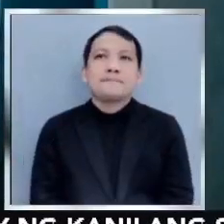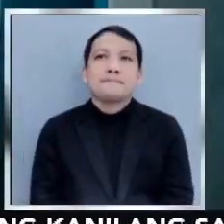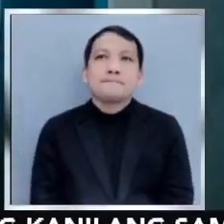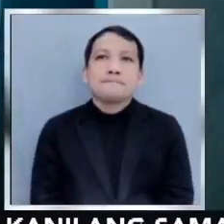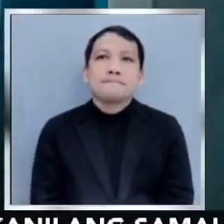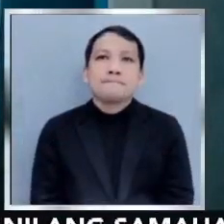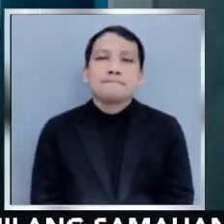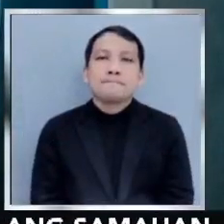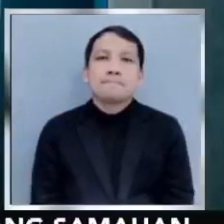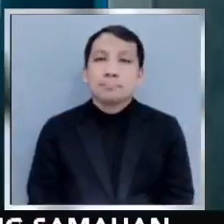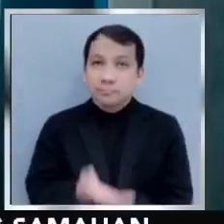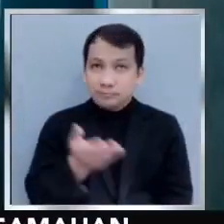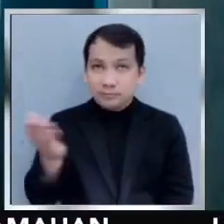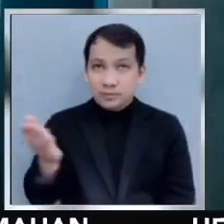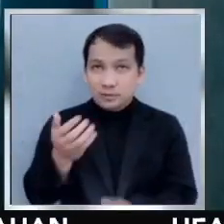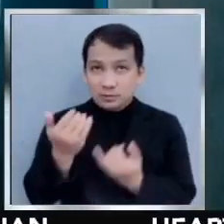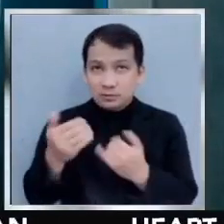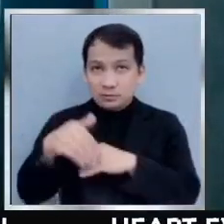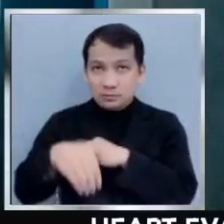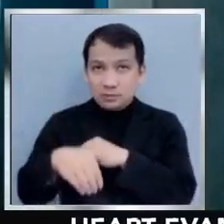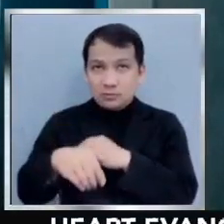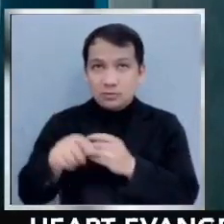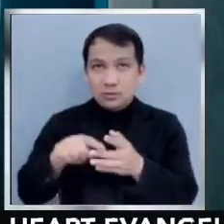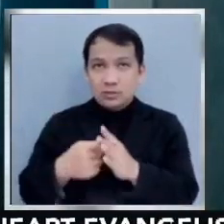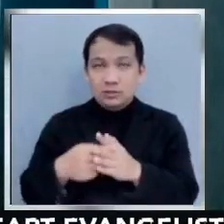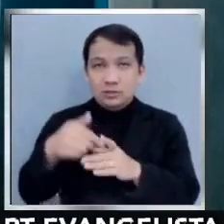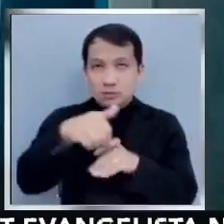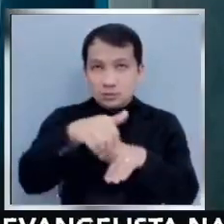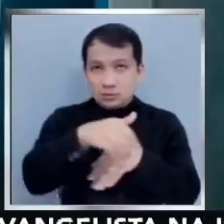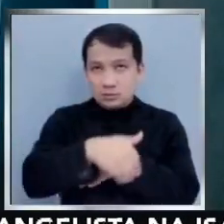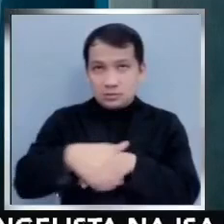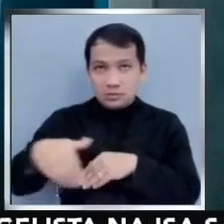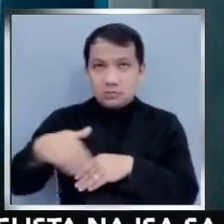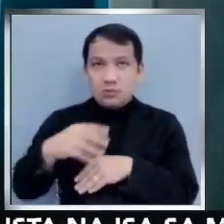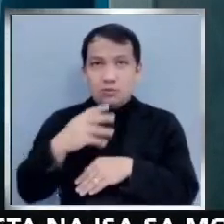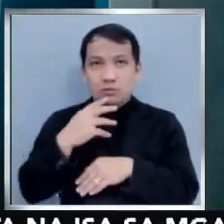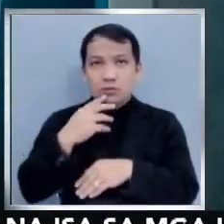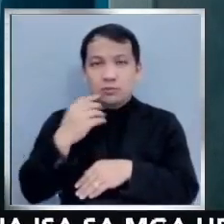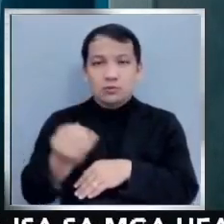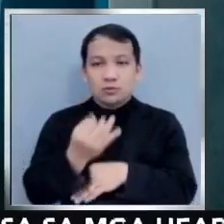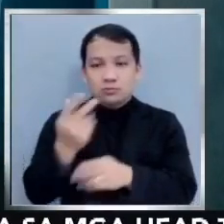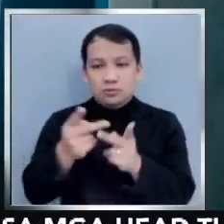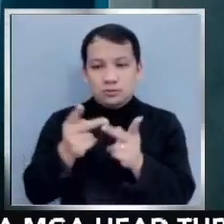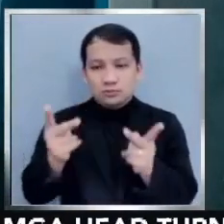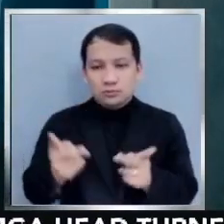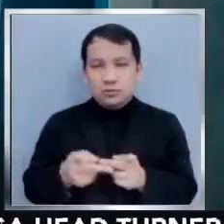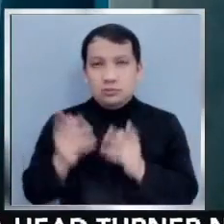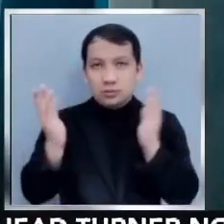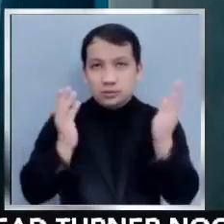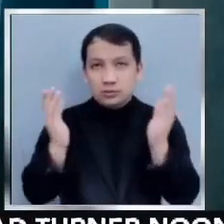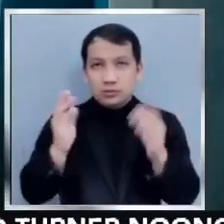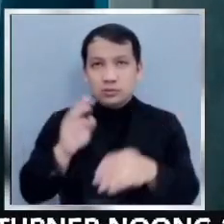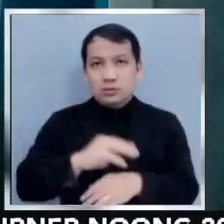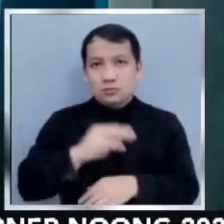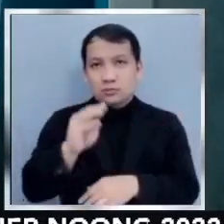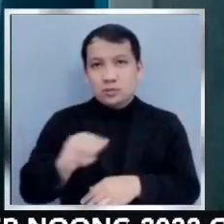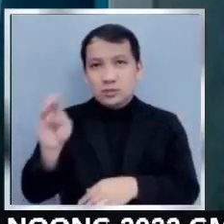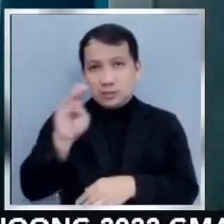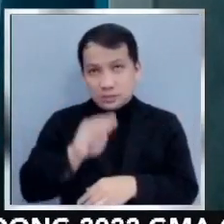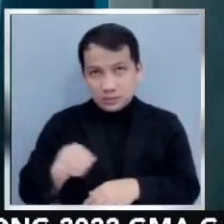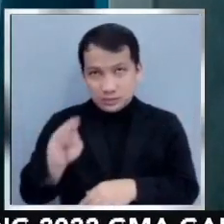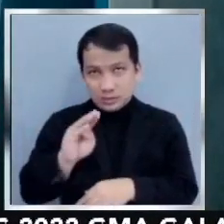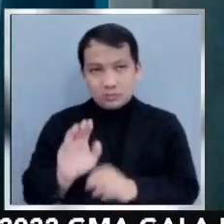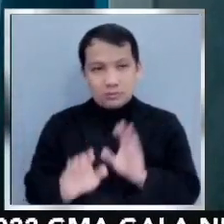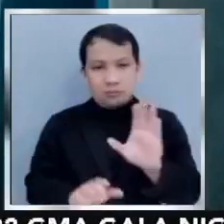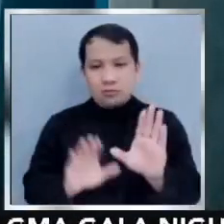Mga kapuso, ngayong gabi na ang simula ng gabi-gabing water interruption sa ilang lugar na siniservisyuhan ng Maynilad. Kaya kanya-kanyang diskarte